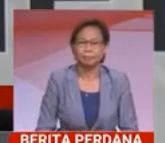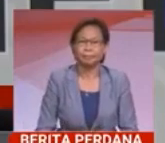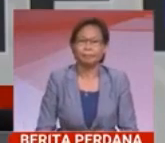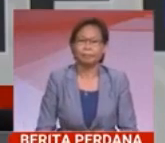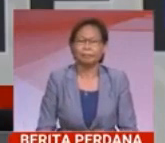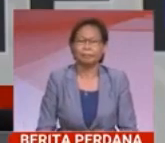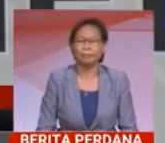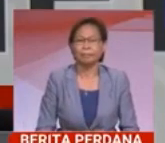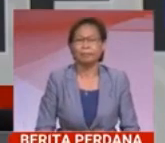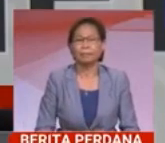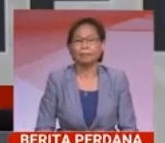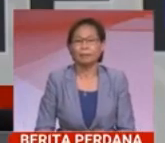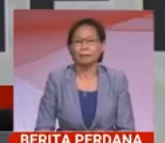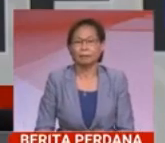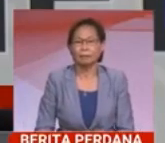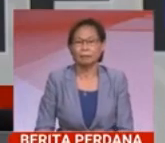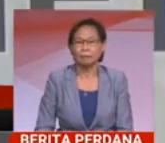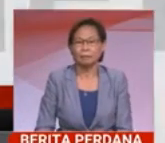hai